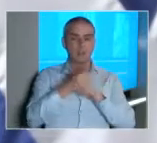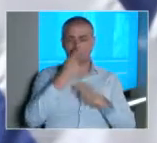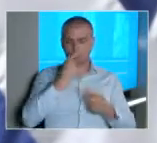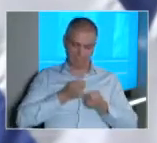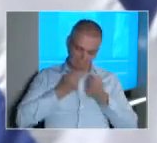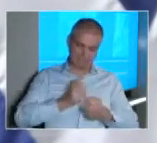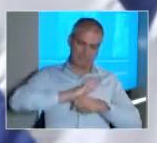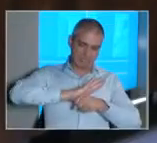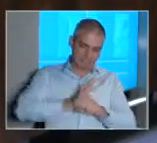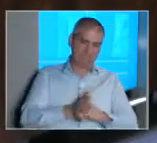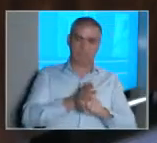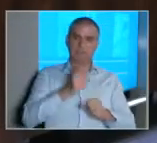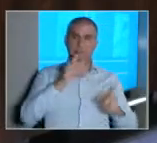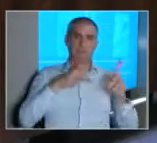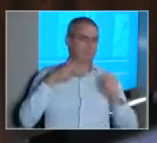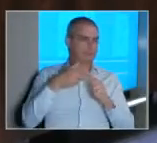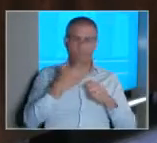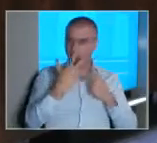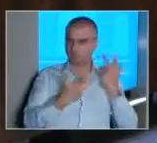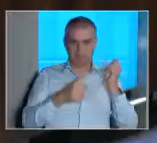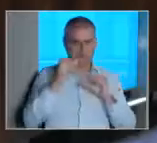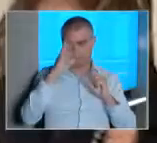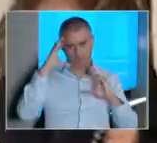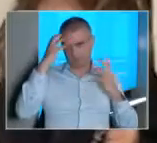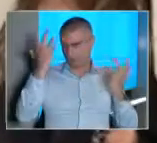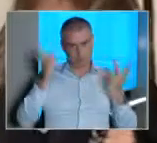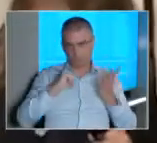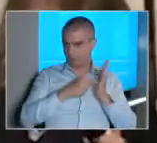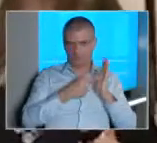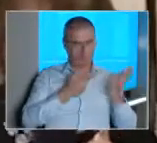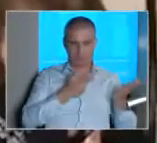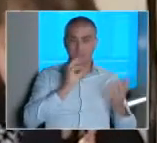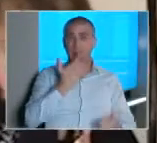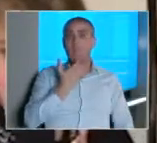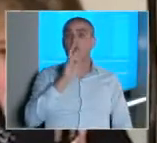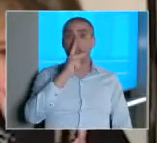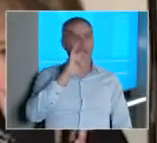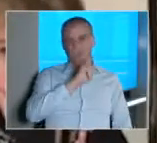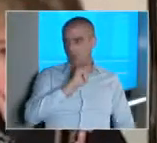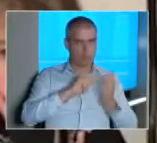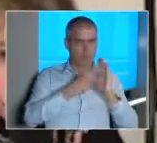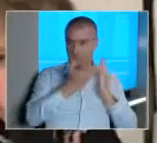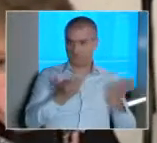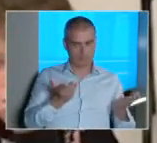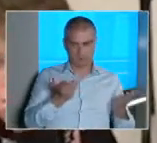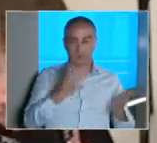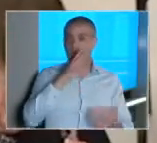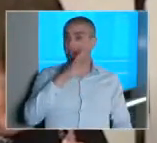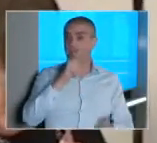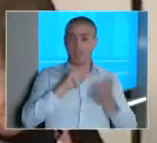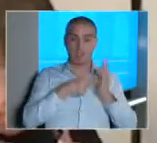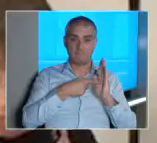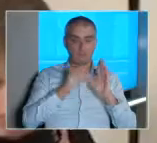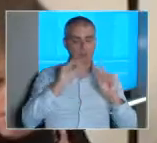כפייה וסירוס כימי, וזה תרלול אחד גדול, הרי אף אחד לא מתכוון לזה, גם הרב רפי לא מתכוון לזה. אבל אם הכוונה